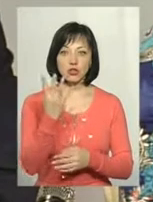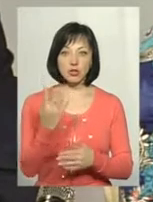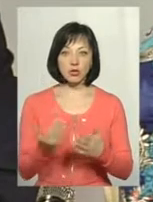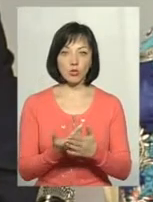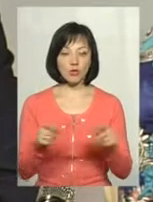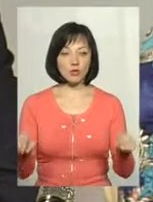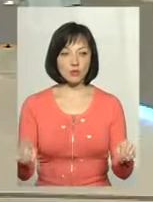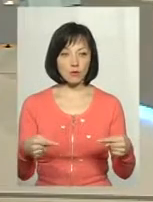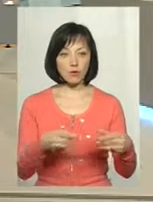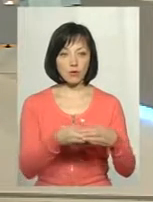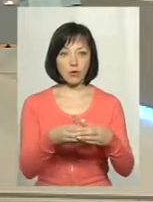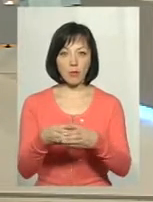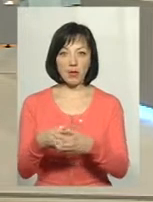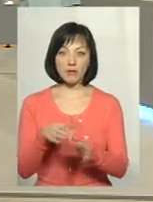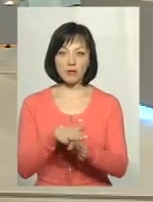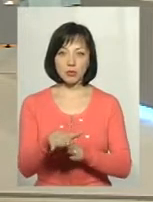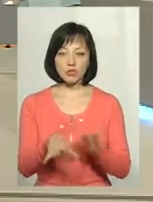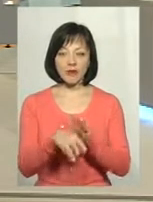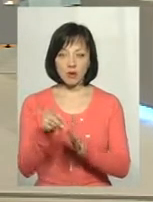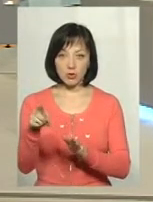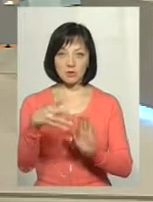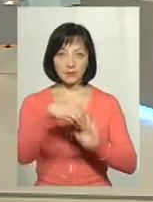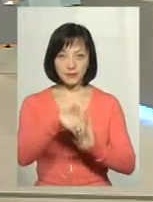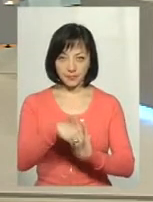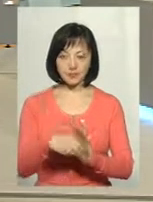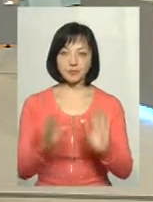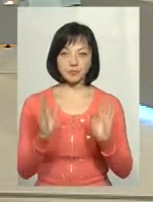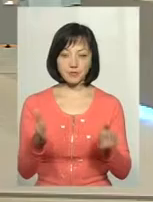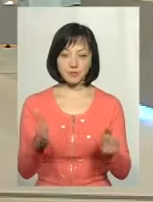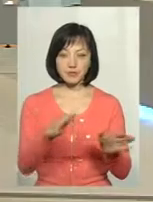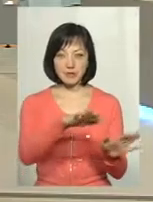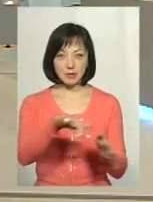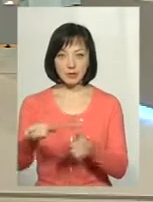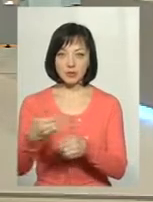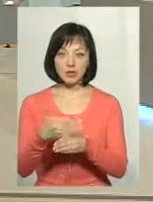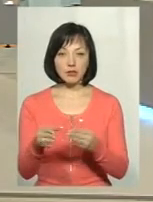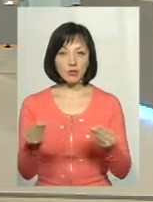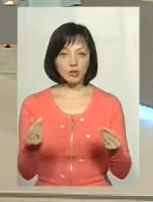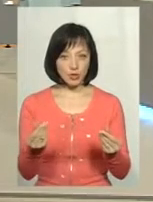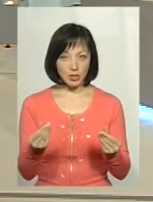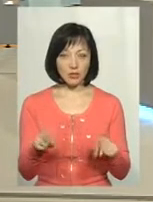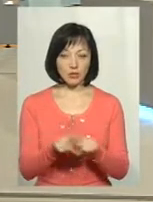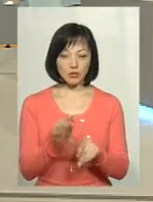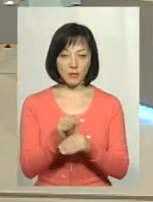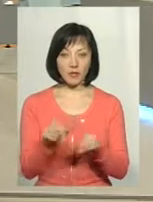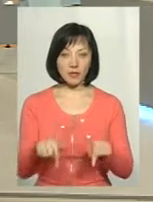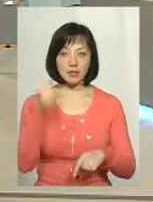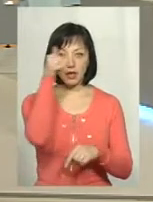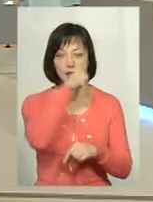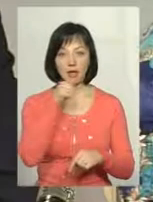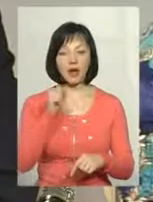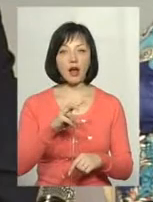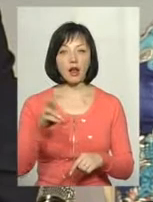новостворені громади, в яких пройшли вибори. Вони долучаться і заберуть частку грошей, також субвенції на поточний рік.